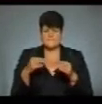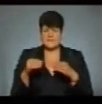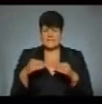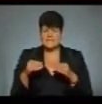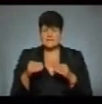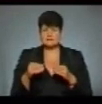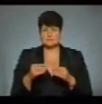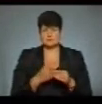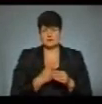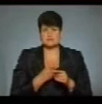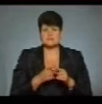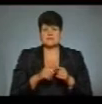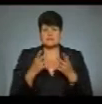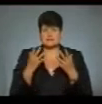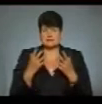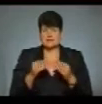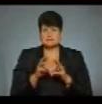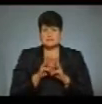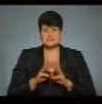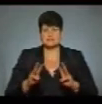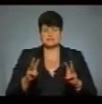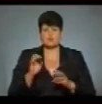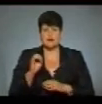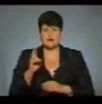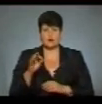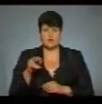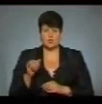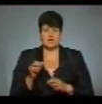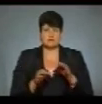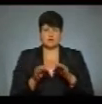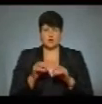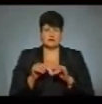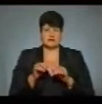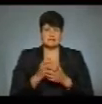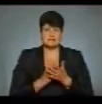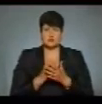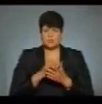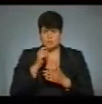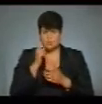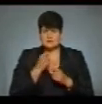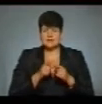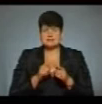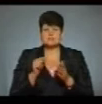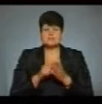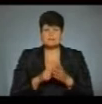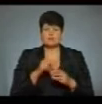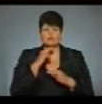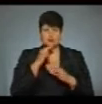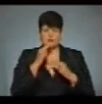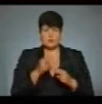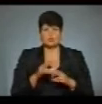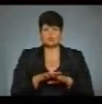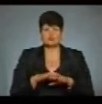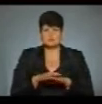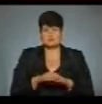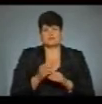Ініціювало акцію «День без поліетилену» Міністерство екології і природних ресурсів України. Її мета – привернути увагу суспільства до